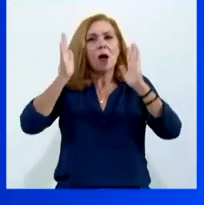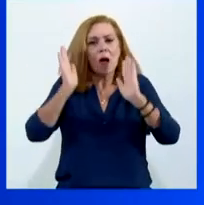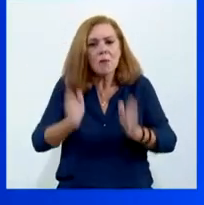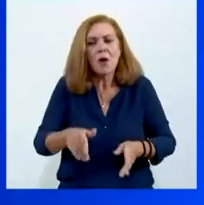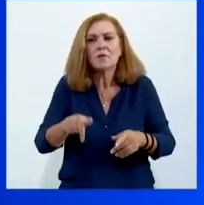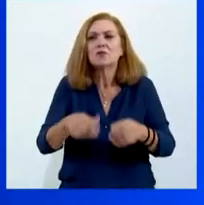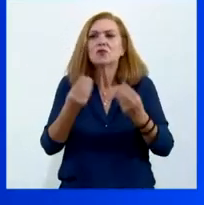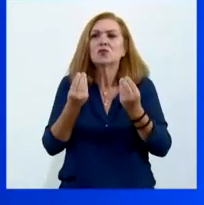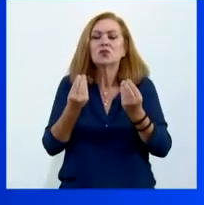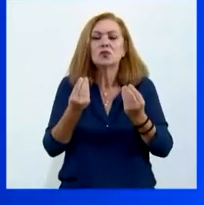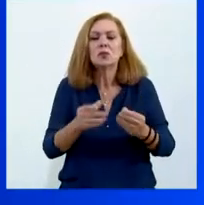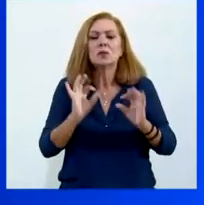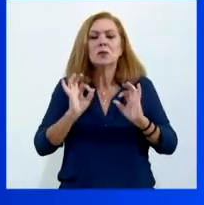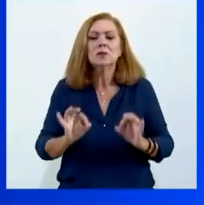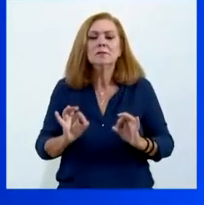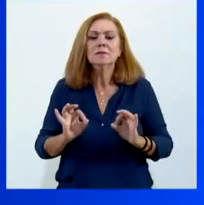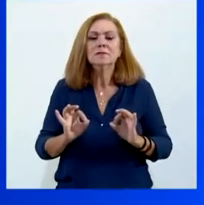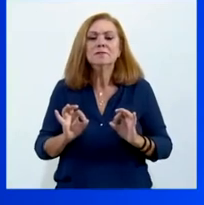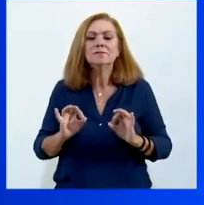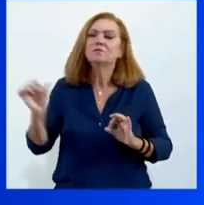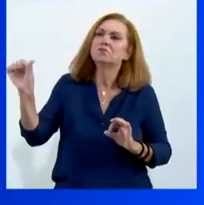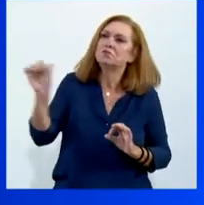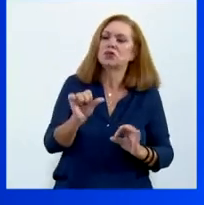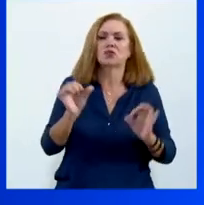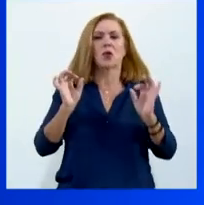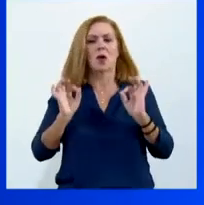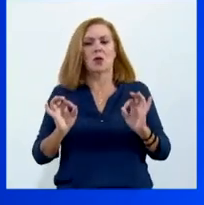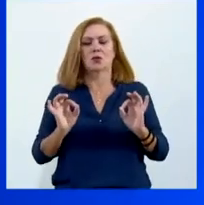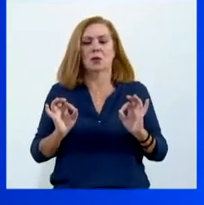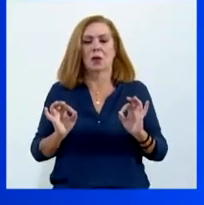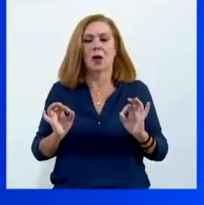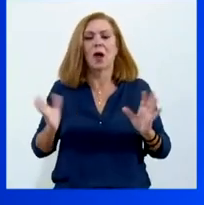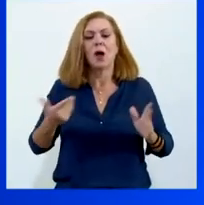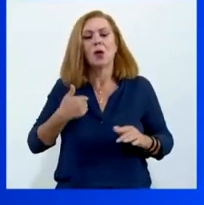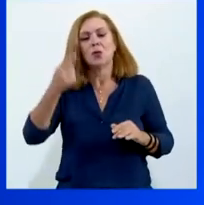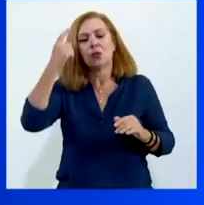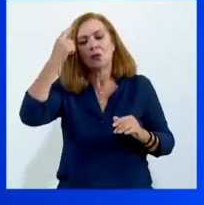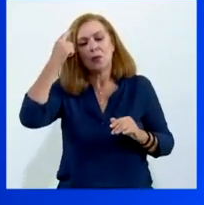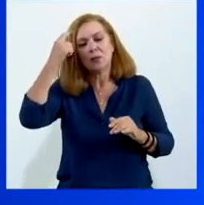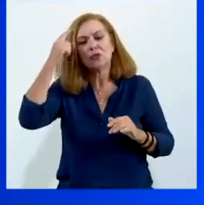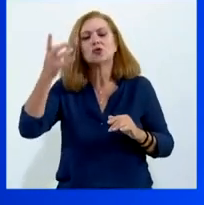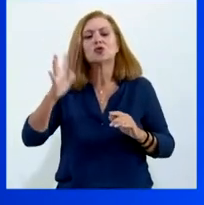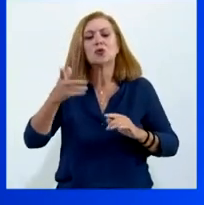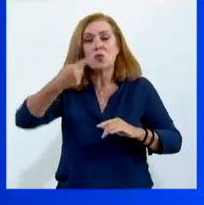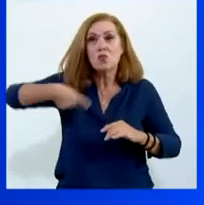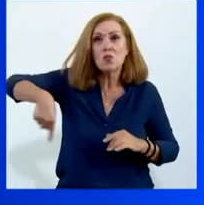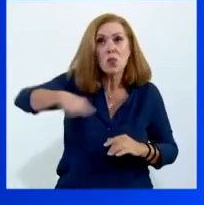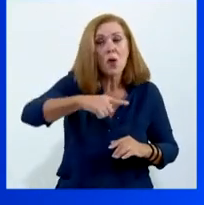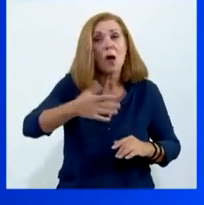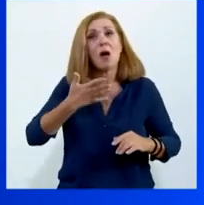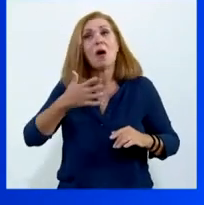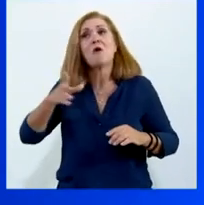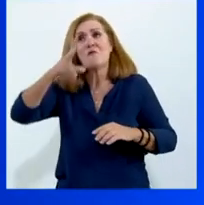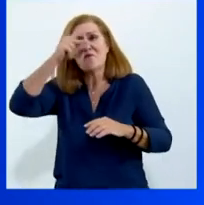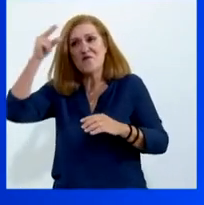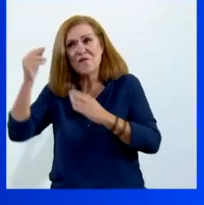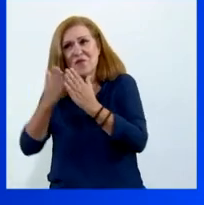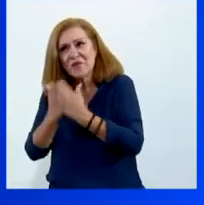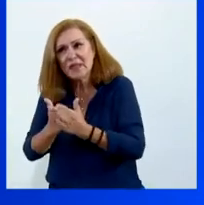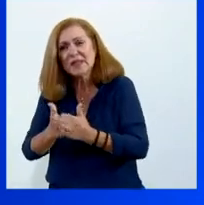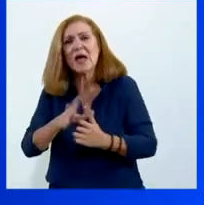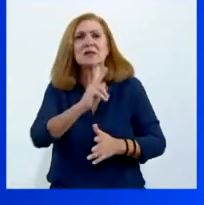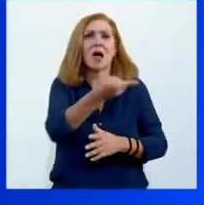επανέλθουμε σε μια κανονικότητα, την οποία πιστεύω ότι επιζητεί η συντηρητική πλειοψηφία και των φοιτητών και